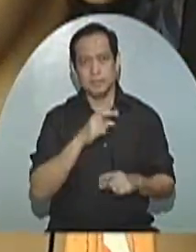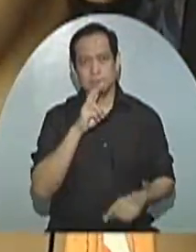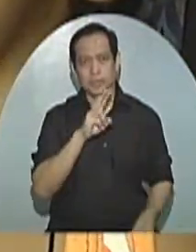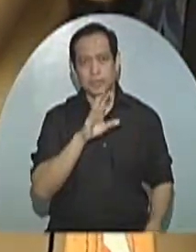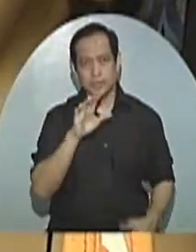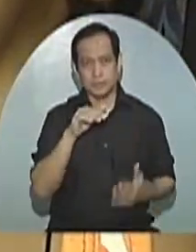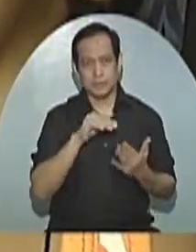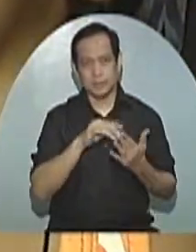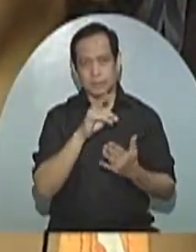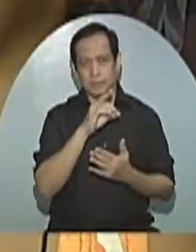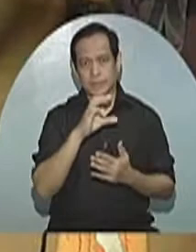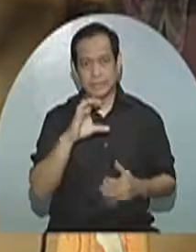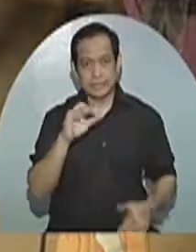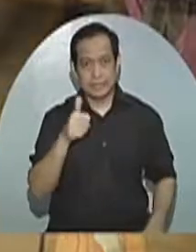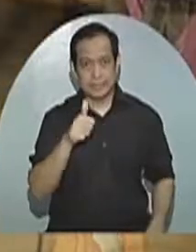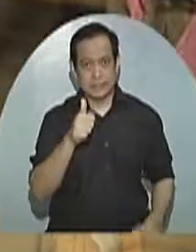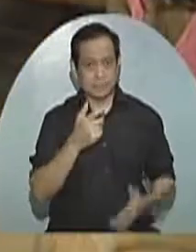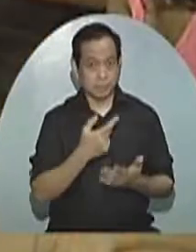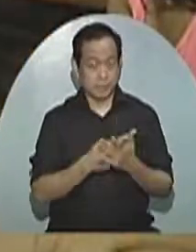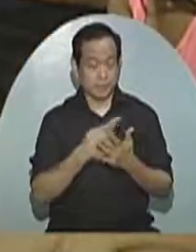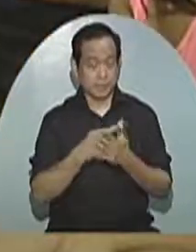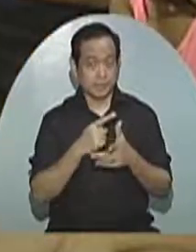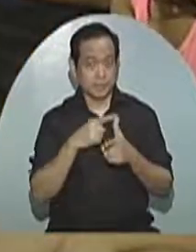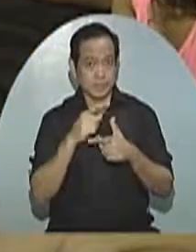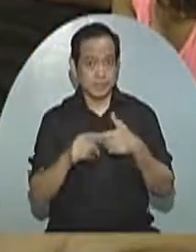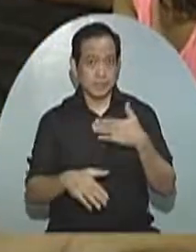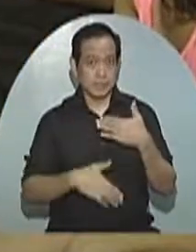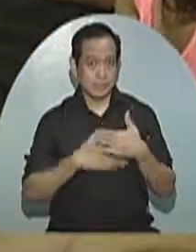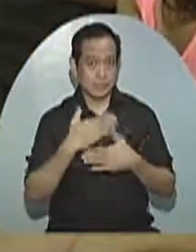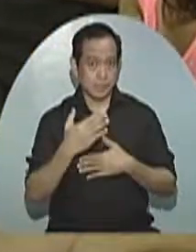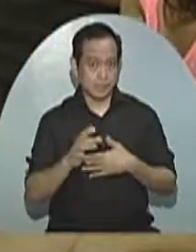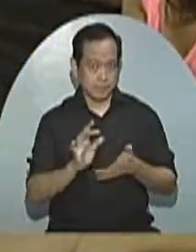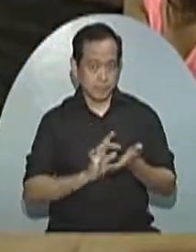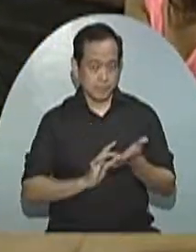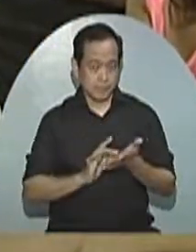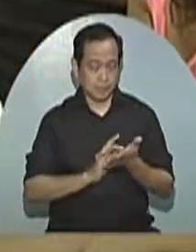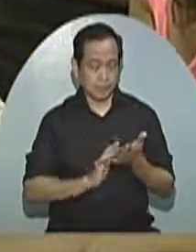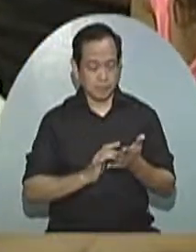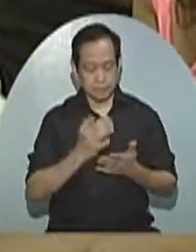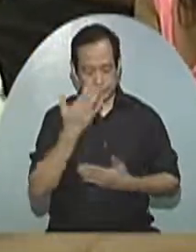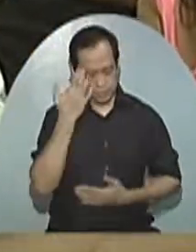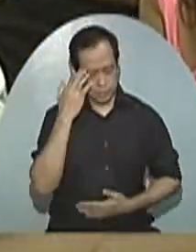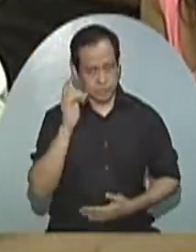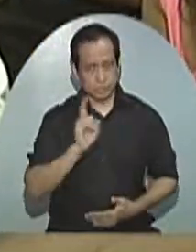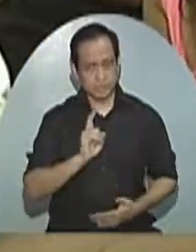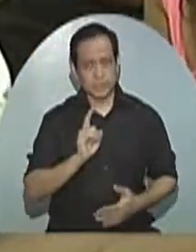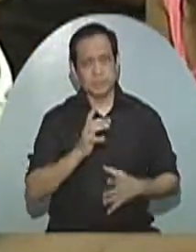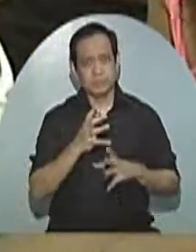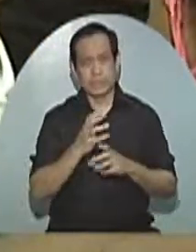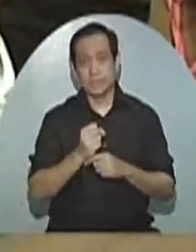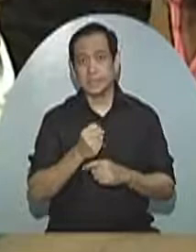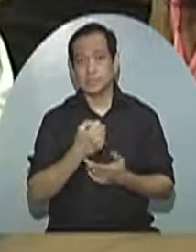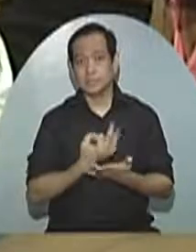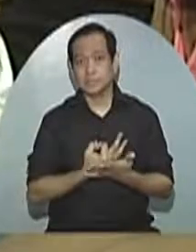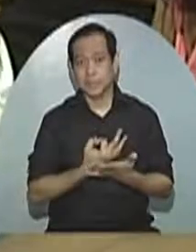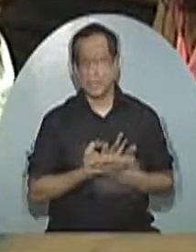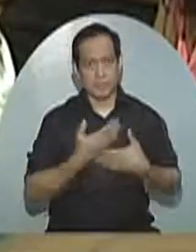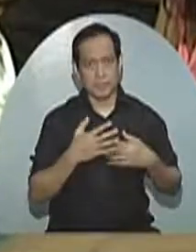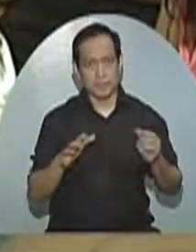25,110 pesos po. So, ang susunod na gamutan po niya, hindi na po namin alam kung saan po namin